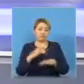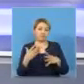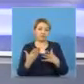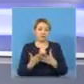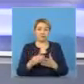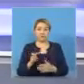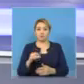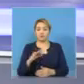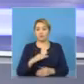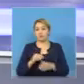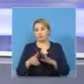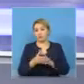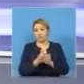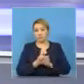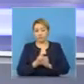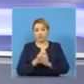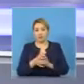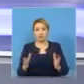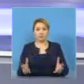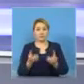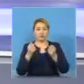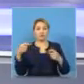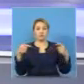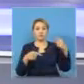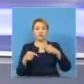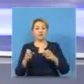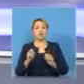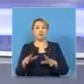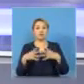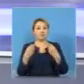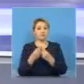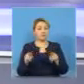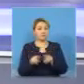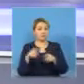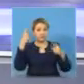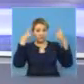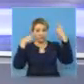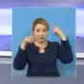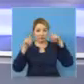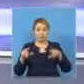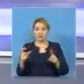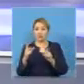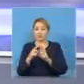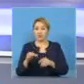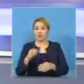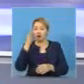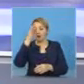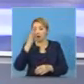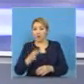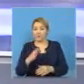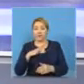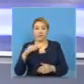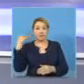Василий и Людмила идут рука об руку, поддерживая друг друга как в семье, так и в творчестве. К слову, копилка достижений